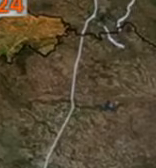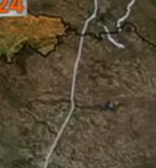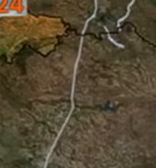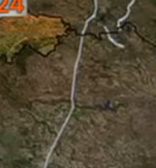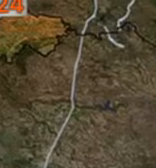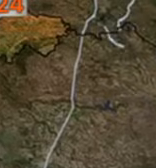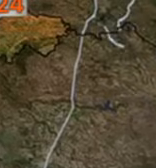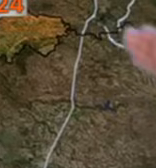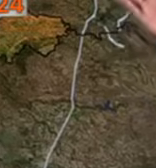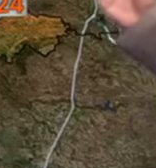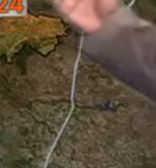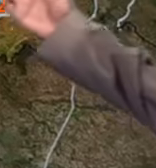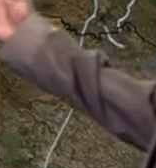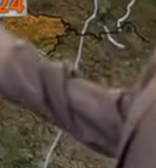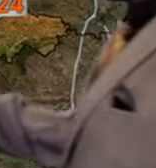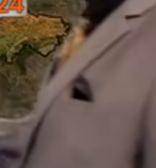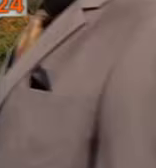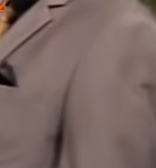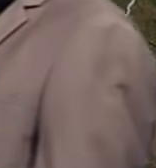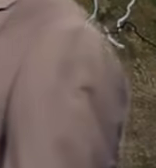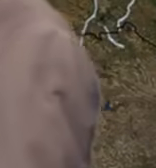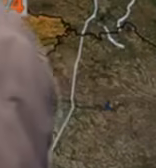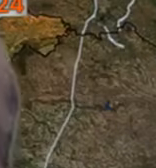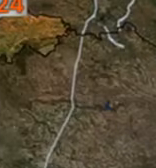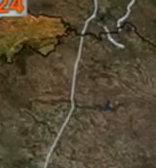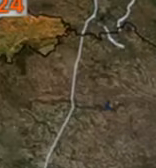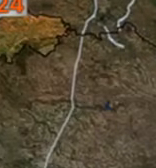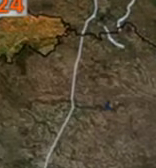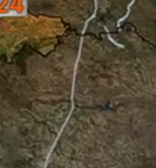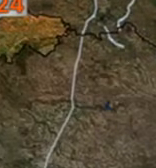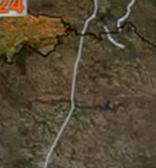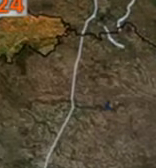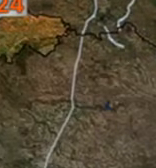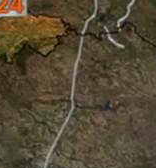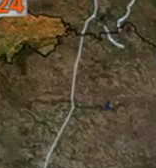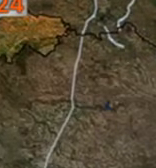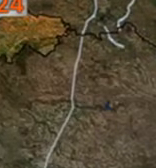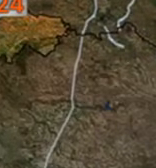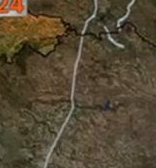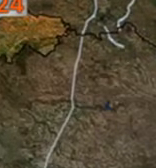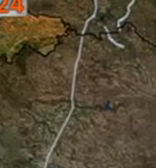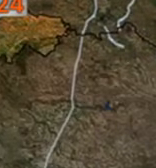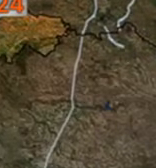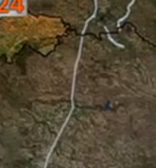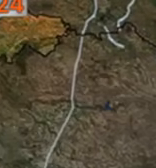le a fiša ka bo Rustenburg ka bo Lichtenburg ka bo Mahikeng magešo go tšwa go nna ke re mošate